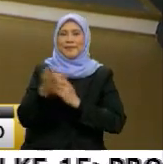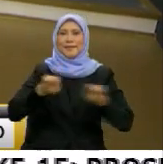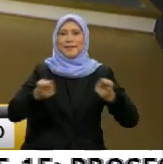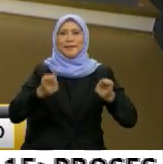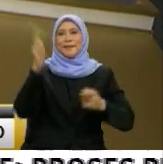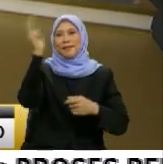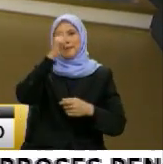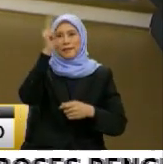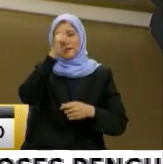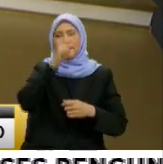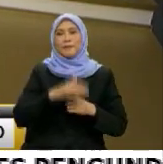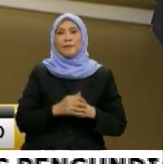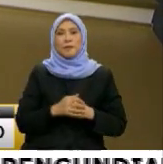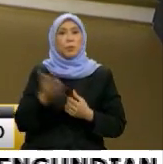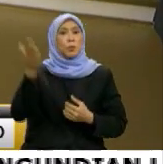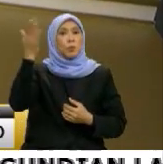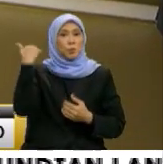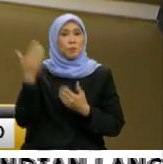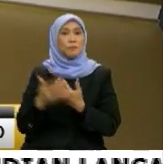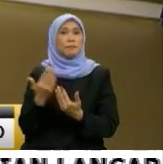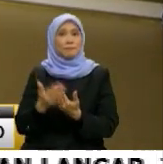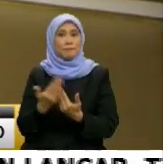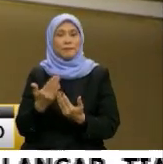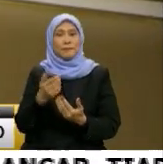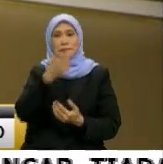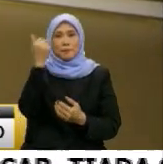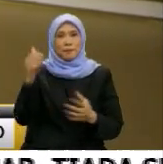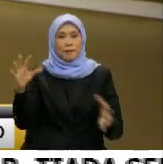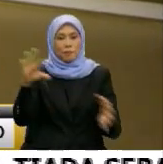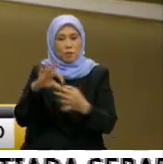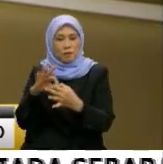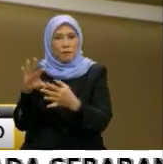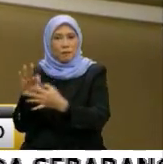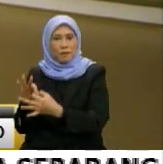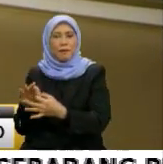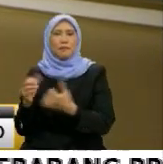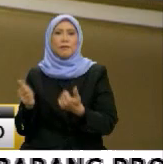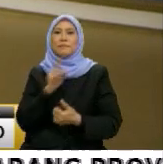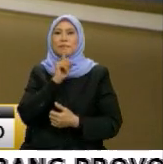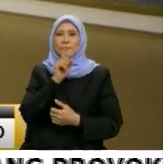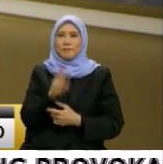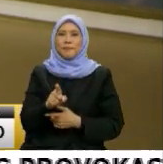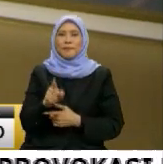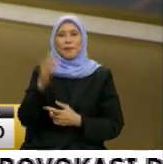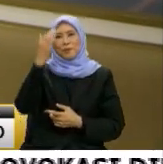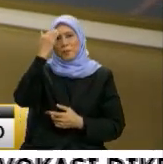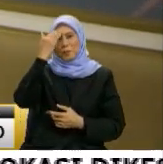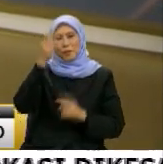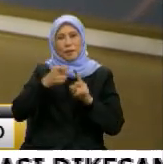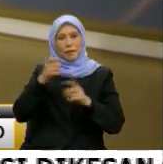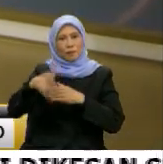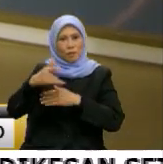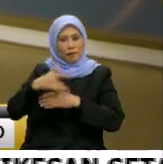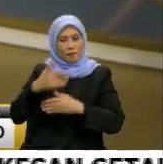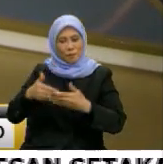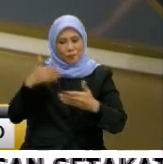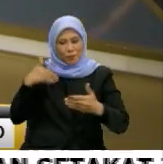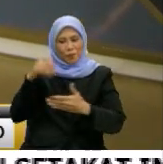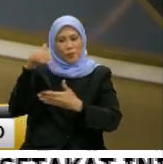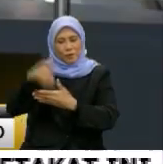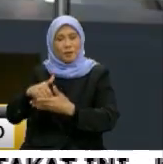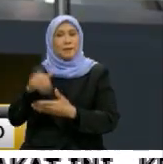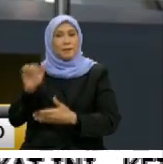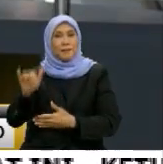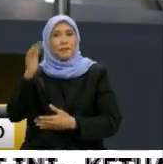kerajaan. Kerana kalau dulu mungkin mudah kerana gabungannya adalah gabungan yang sudah pasti dan diketahui daripada awal sebelum pilihan raya